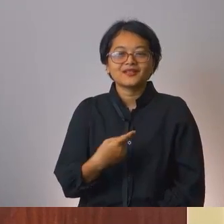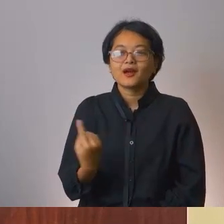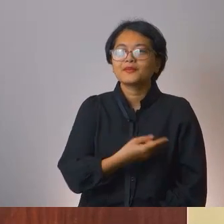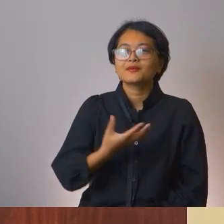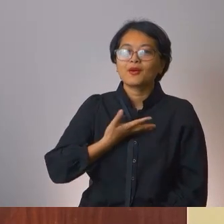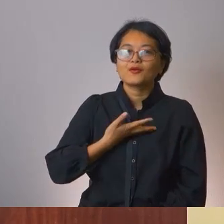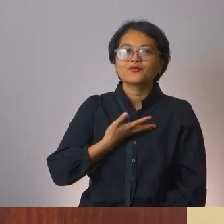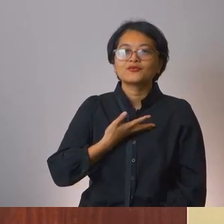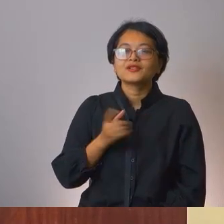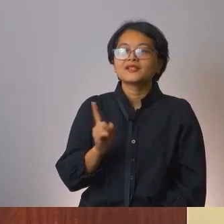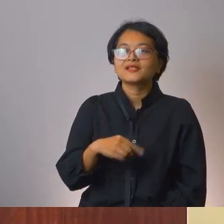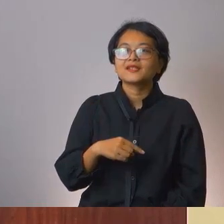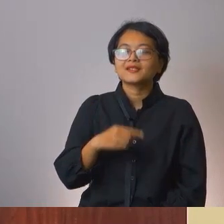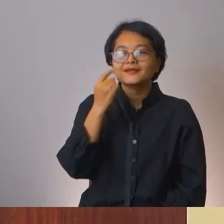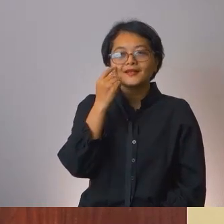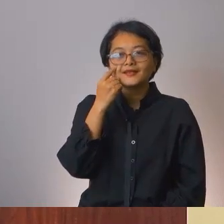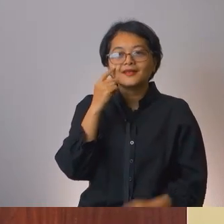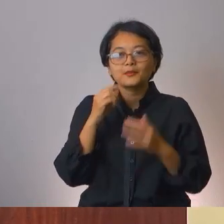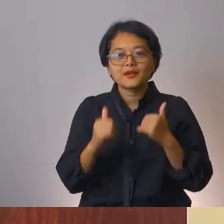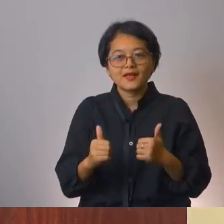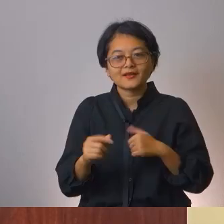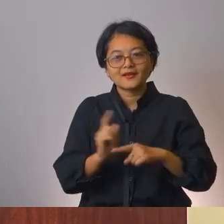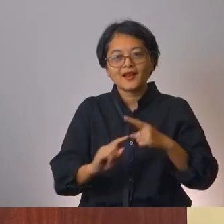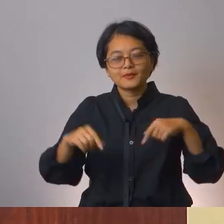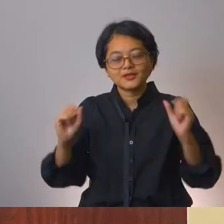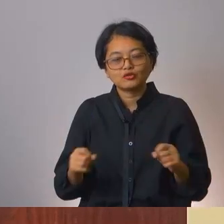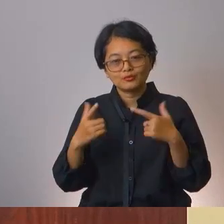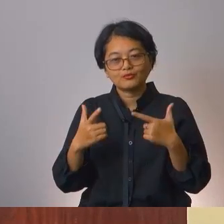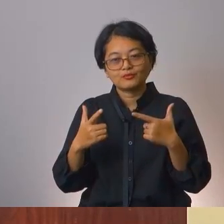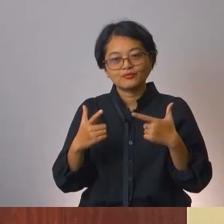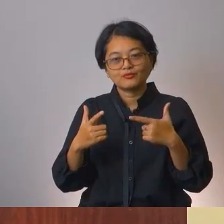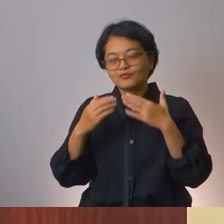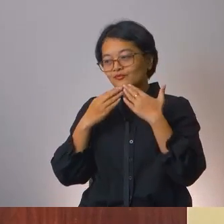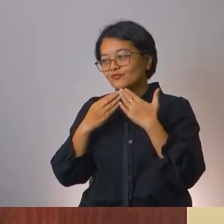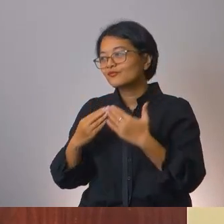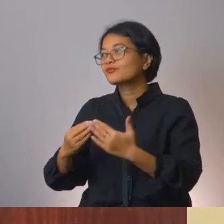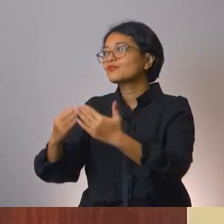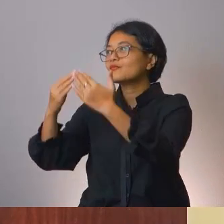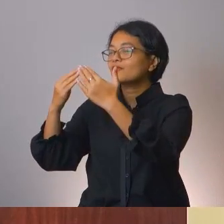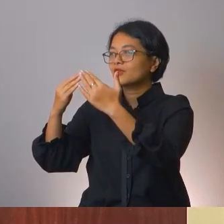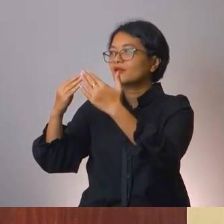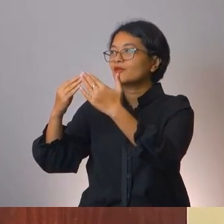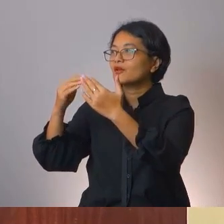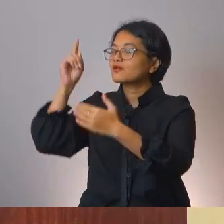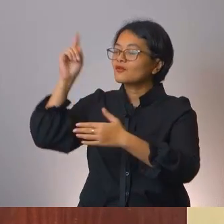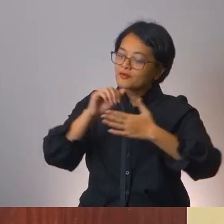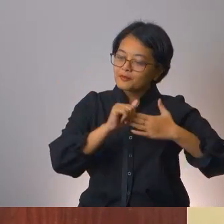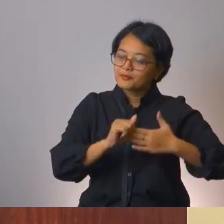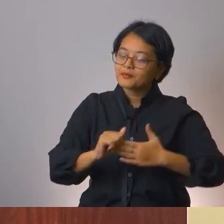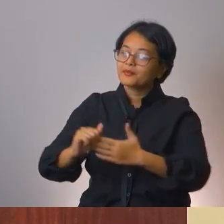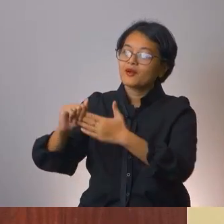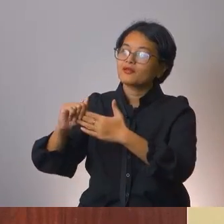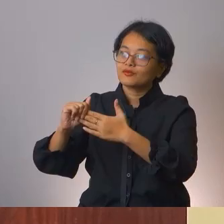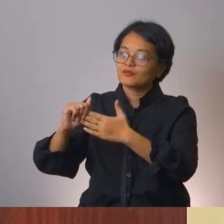di dalam kehidupan kami. Syukur pada Tuhan yang telah menolong kami pada hari ini, sehingga